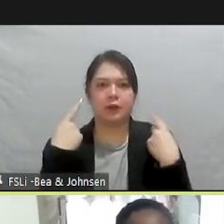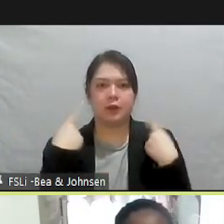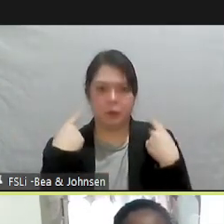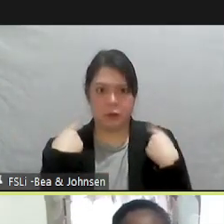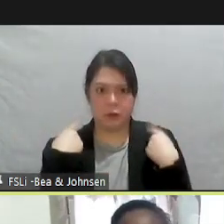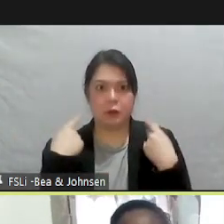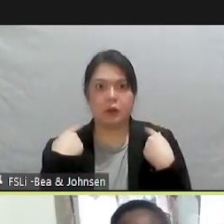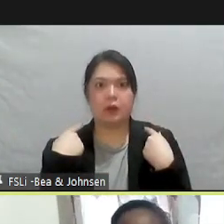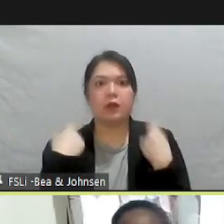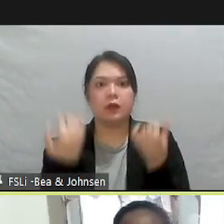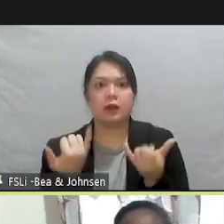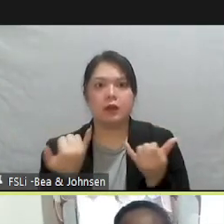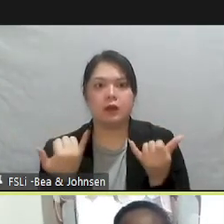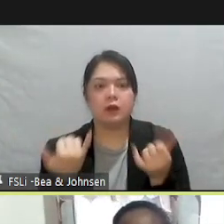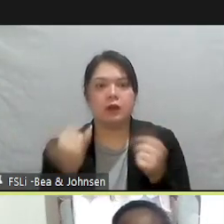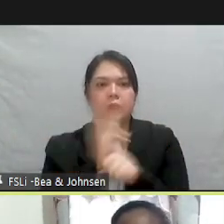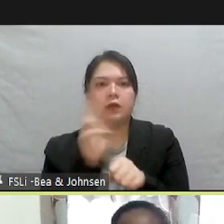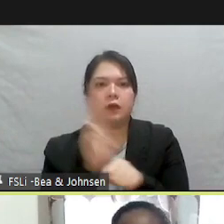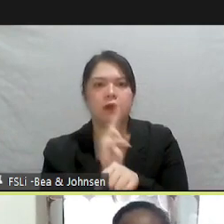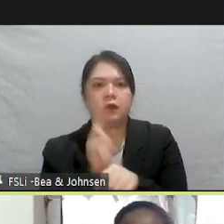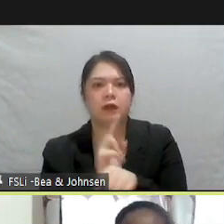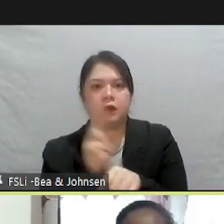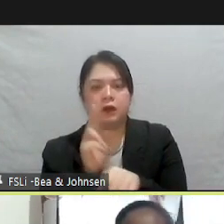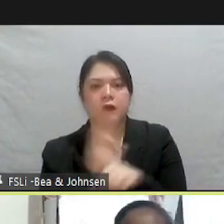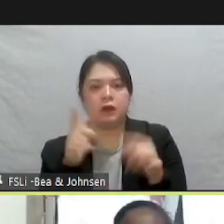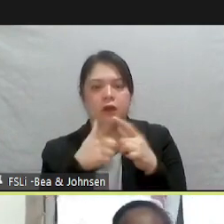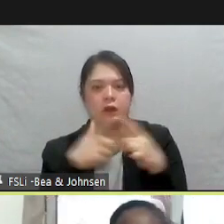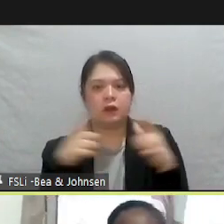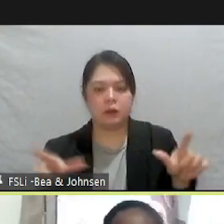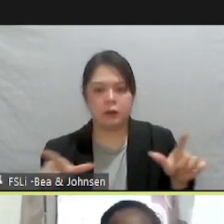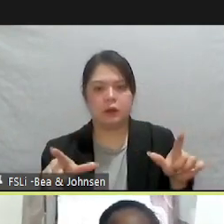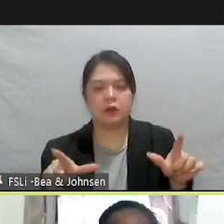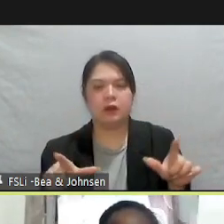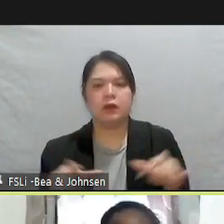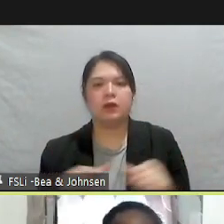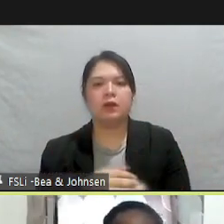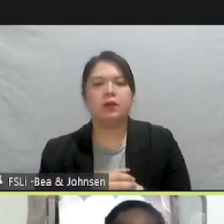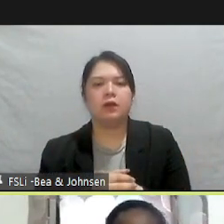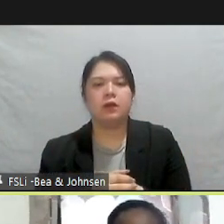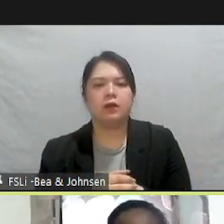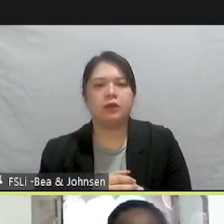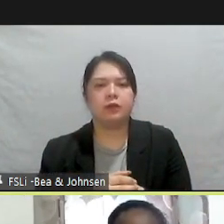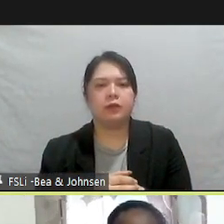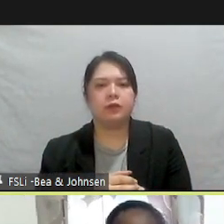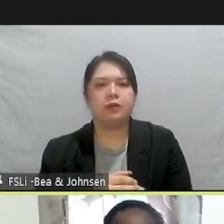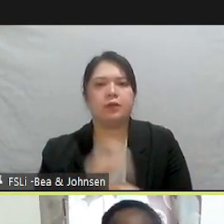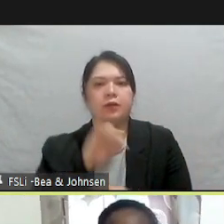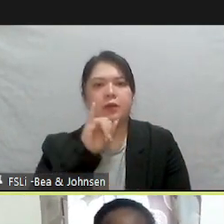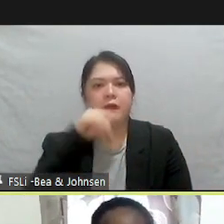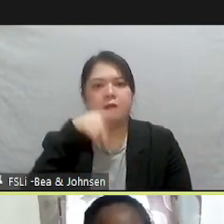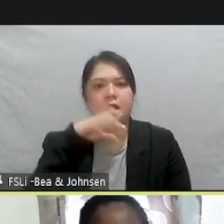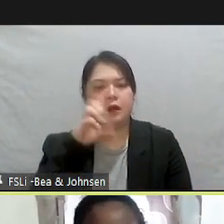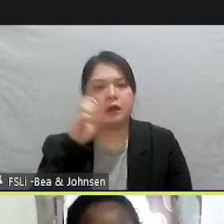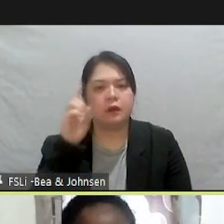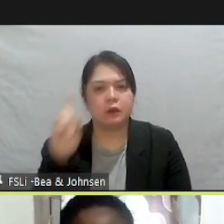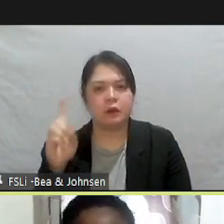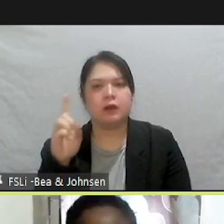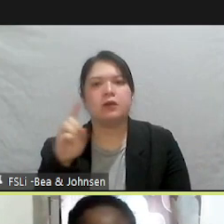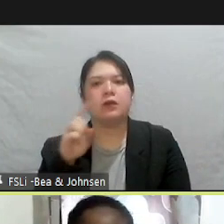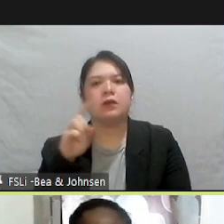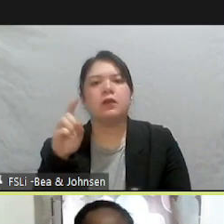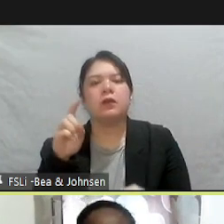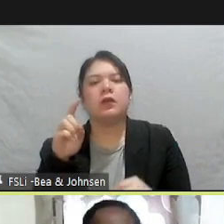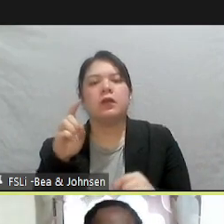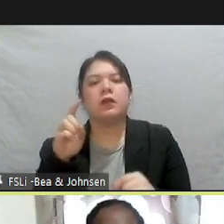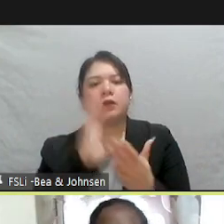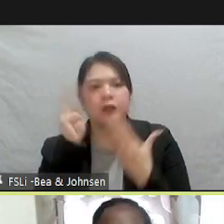ano po, paggamit ng MTB, yung lingwahe. Sa IPED Core po yan. Sa IPED Curriculum at sa national, meron